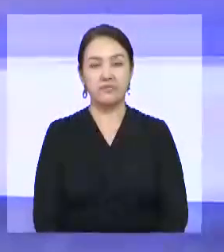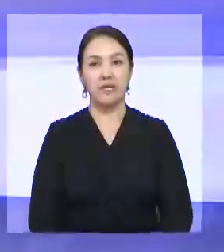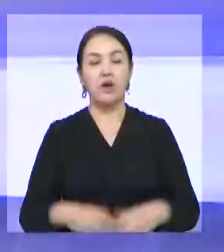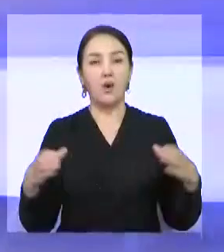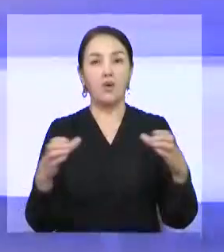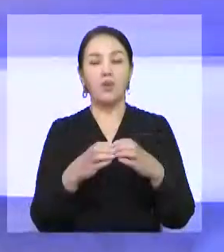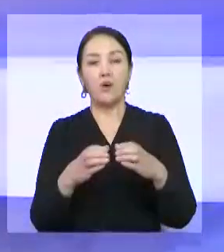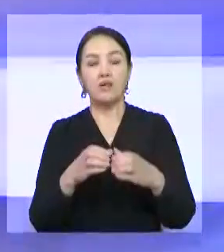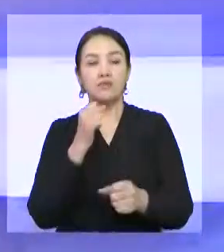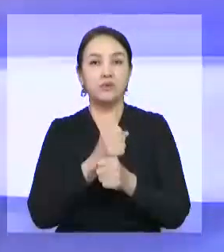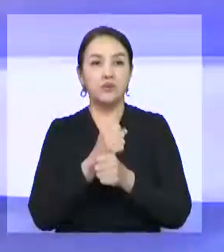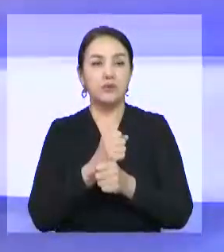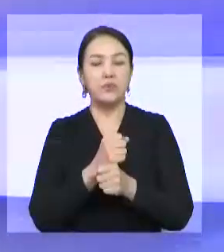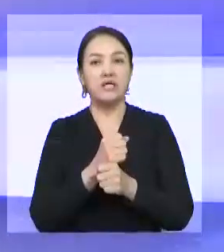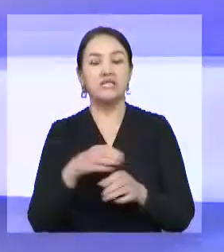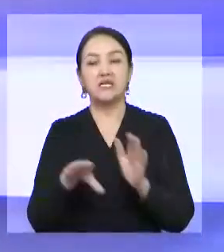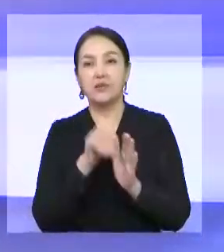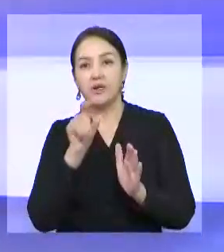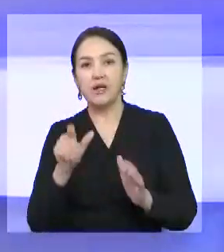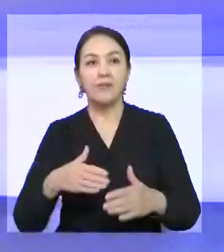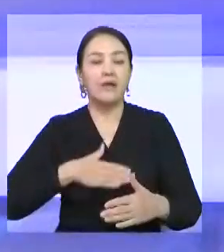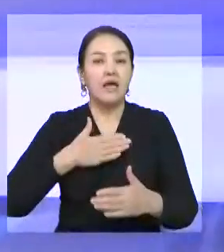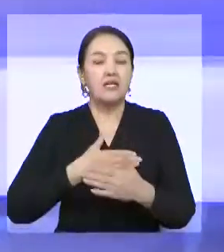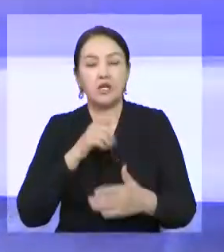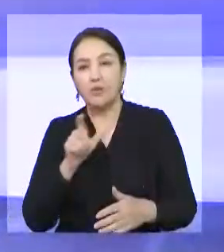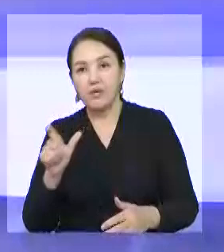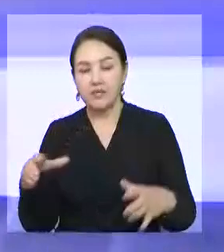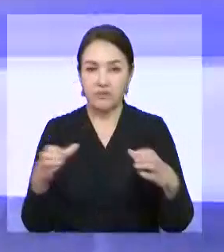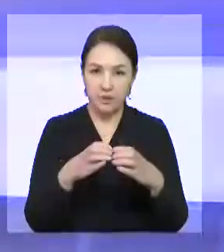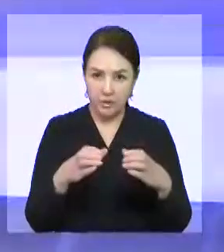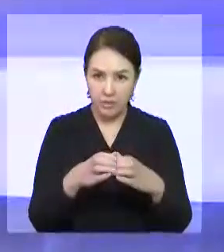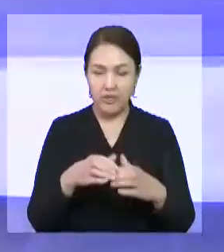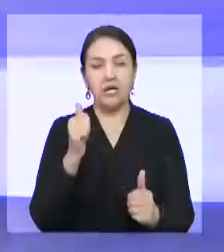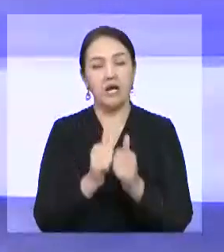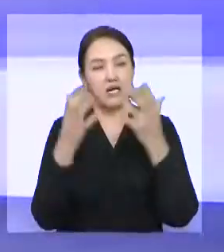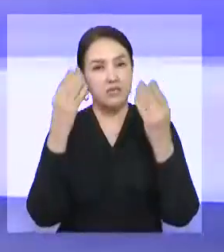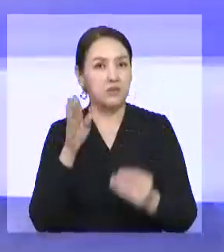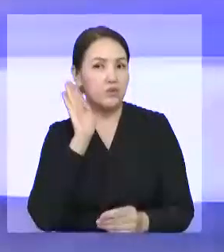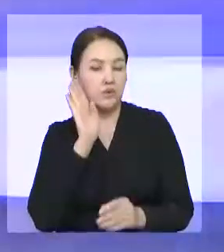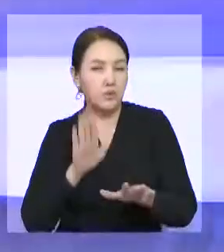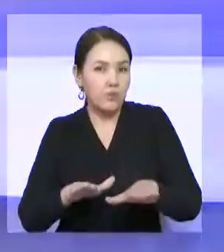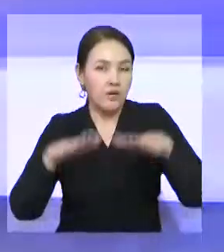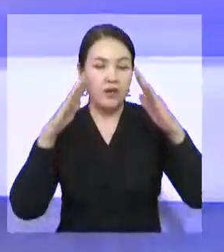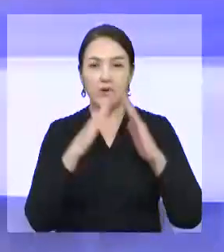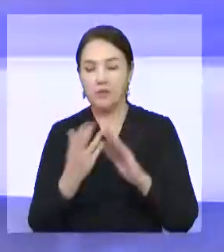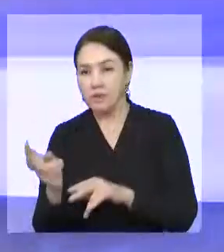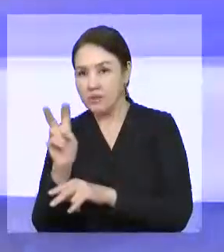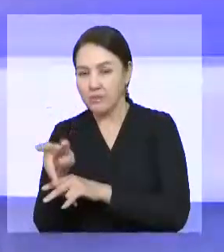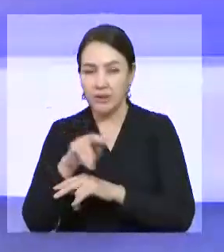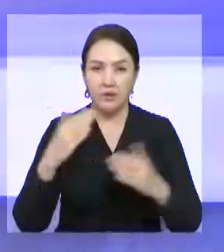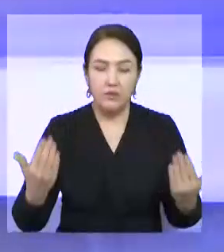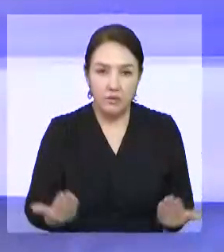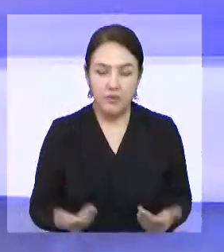Қоғамдық штабтың жұмысы қызу. Депутаттар мен белсенділерден құралған топ мүшелері күн сайын су басқан үйлерді аралап,